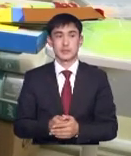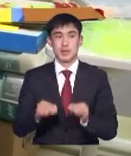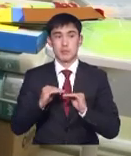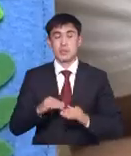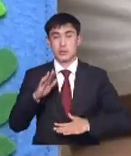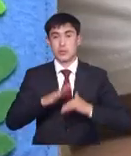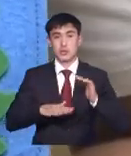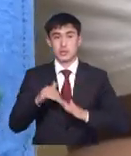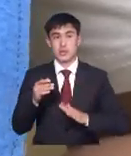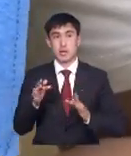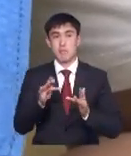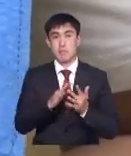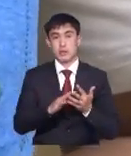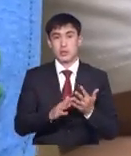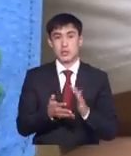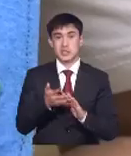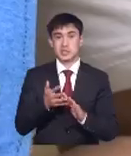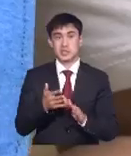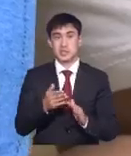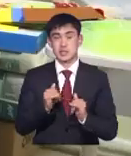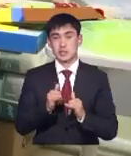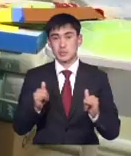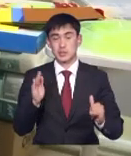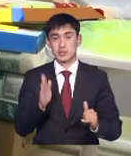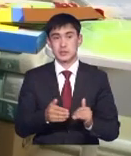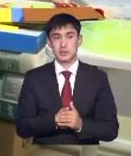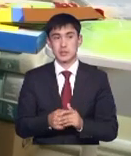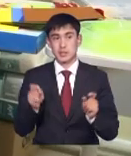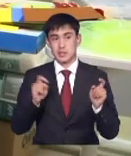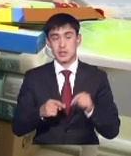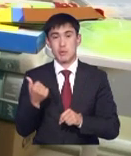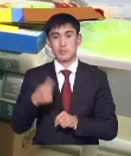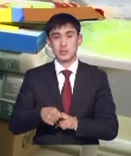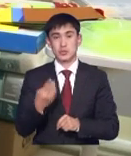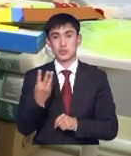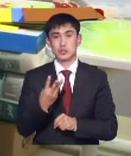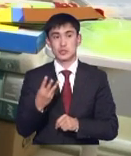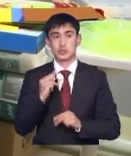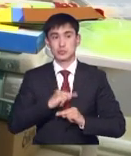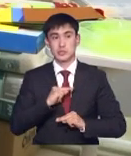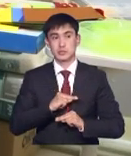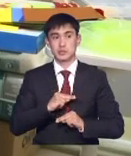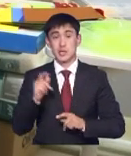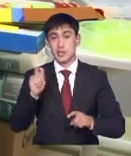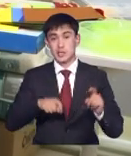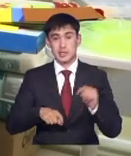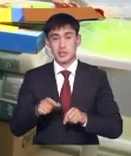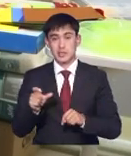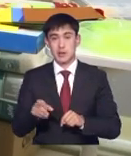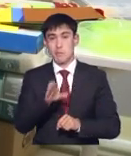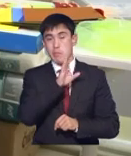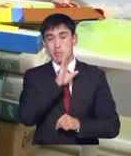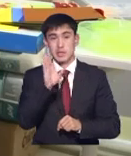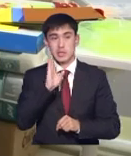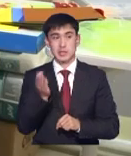Балалардың қолдарына, несіне, моторикасына балаларды алып салдым. Мында келіп аптасына 3 рет жұмыс жасаймыз. Келгенде де енді ол мамаларға